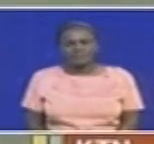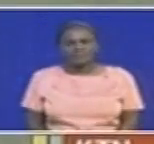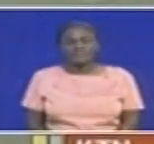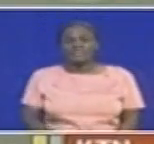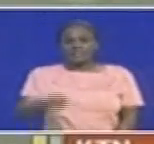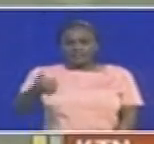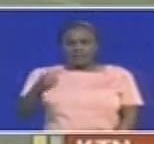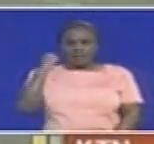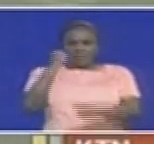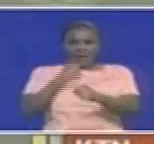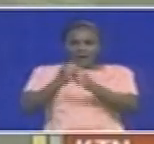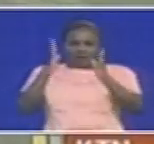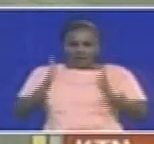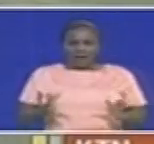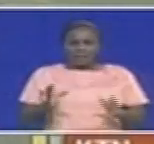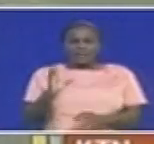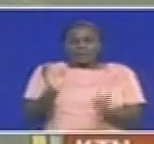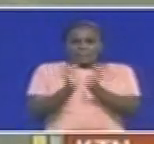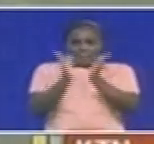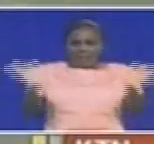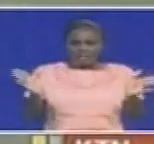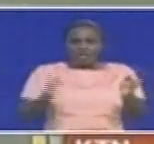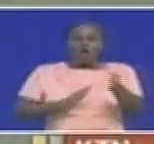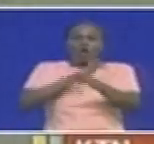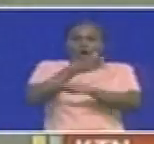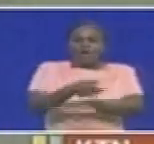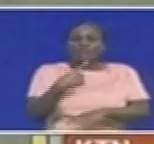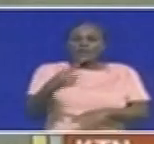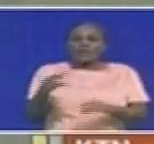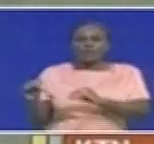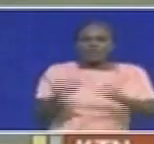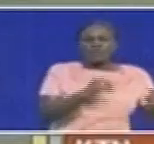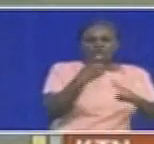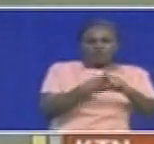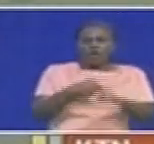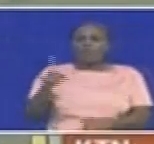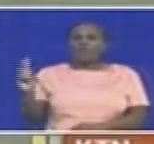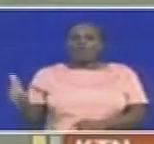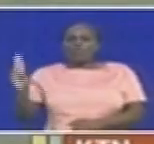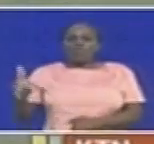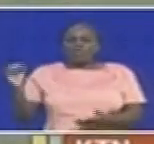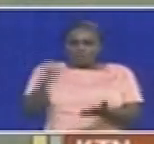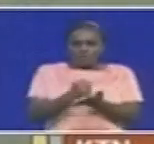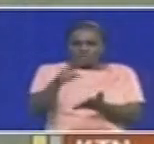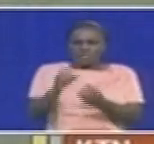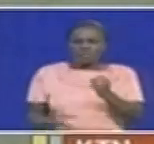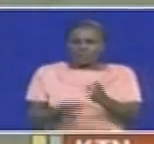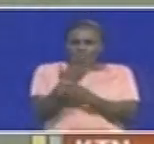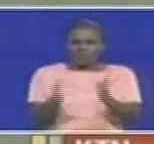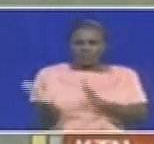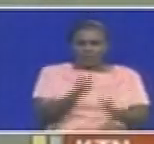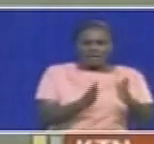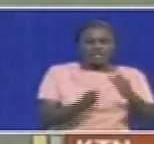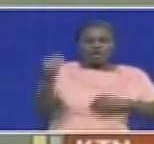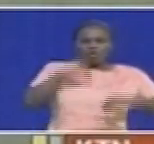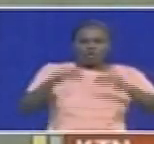Kwingineko, wafanyikazi wa serikali zaidi ya 100 wamehamishwa katika afisi ya rais. Haya yanajiri baada ya uzinduzi wa mpangilio wa tume ya maadili ya kupambana na